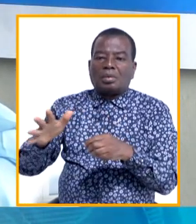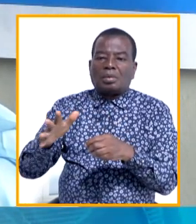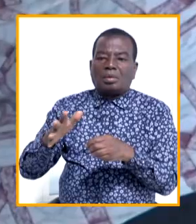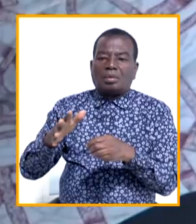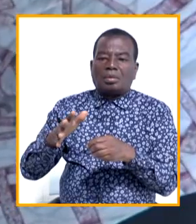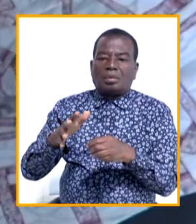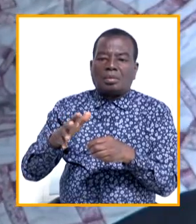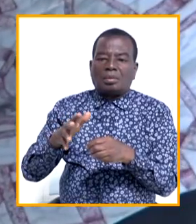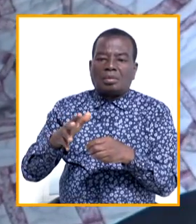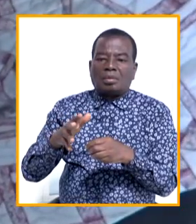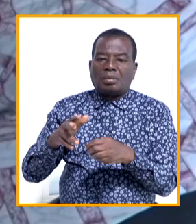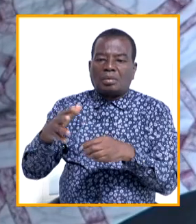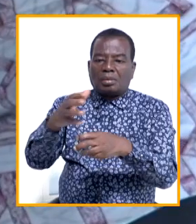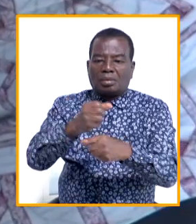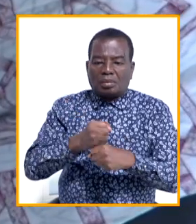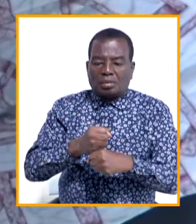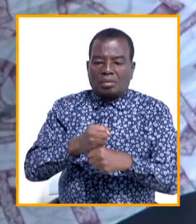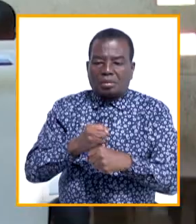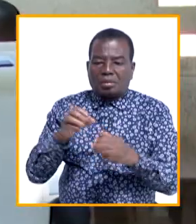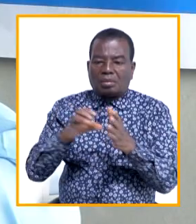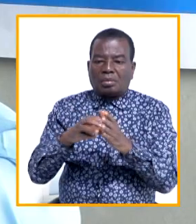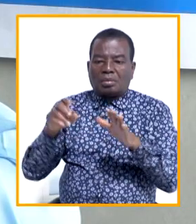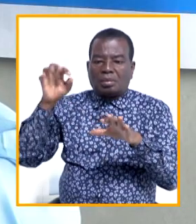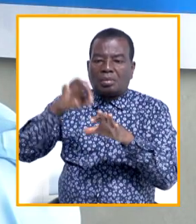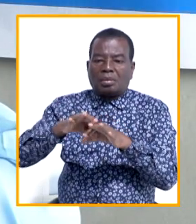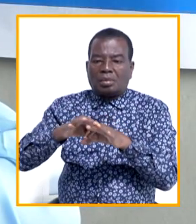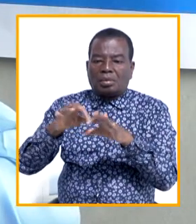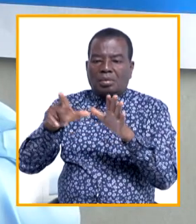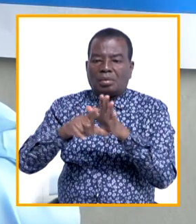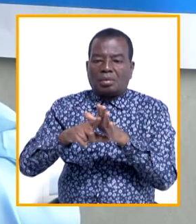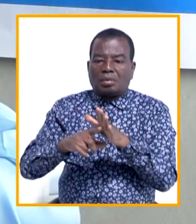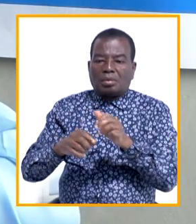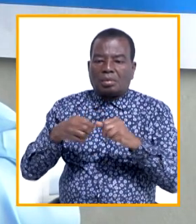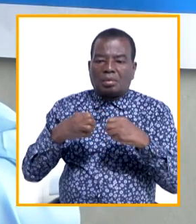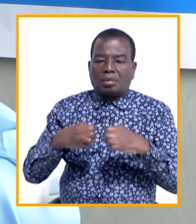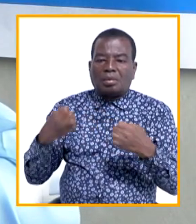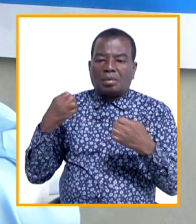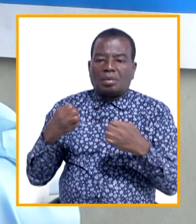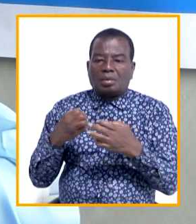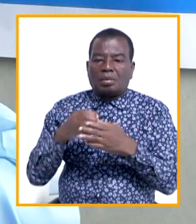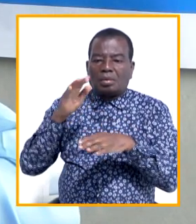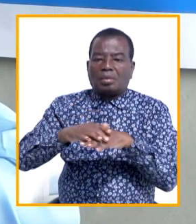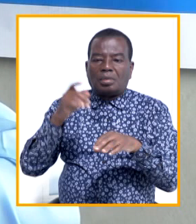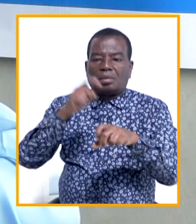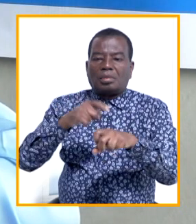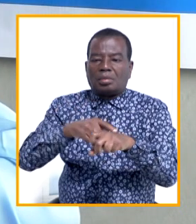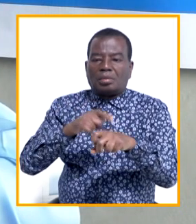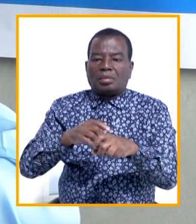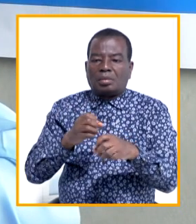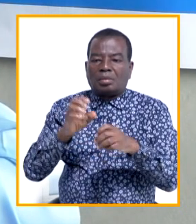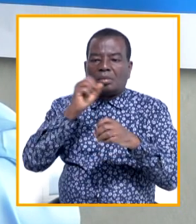rumeurs la révision du code électoral en é plus explicite sur les délais de